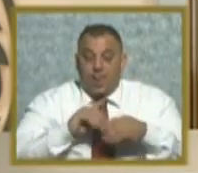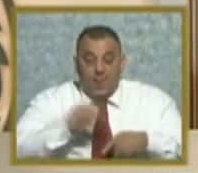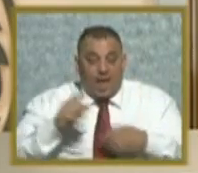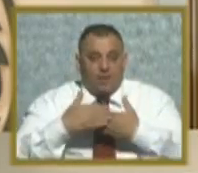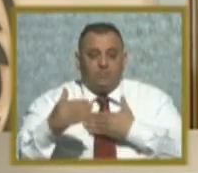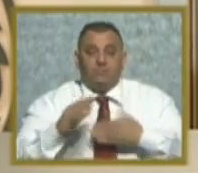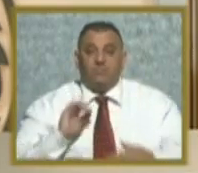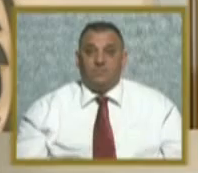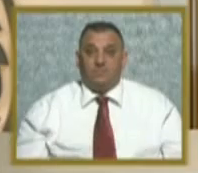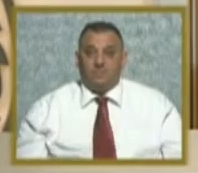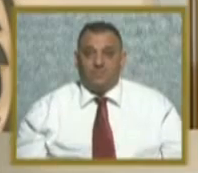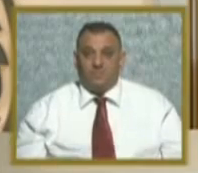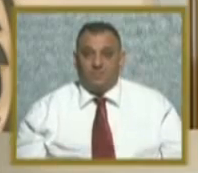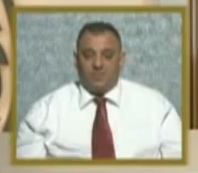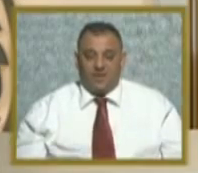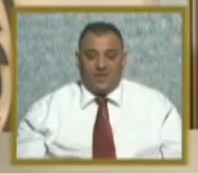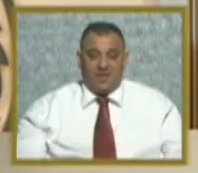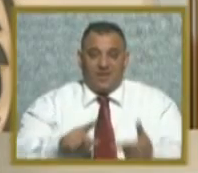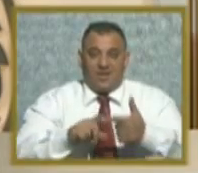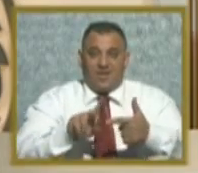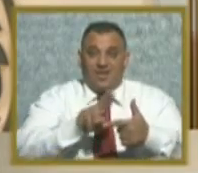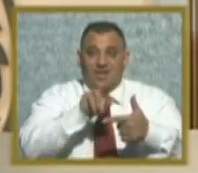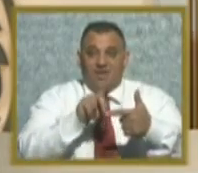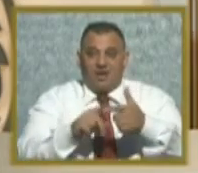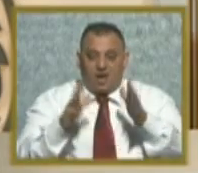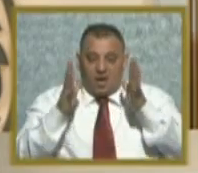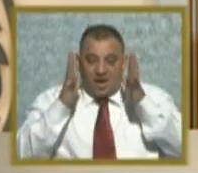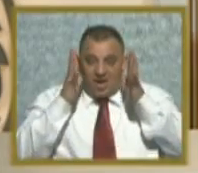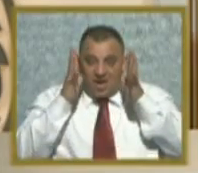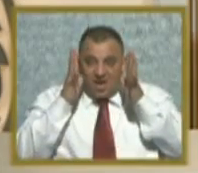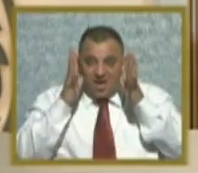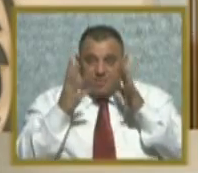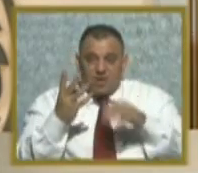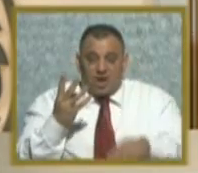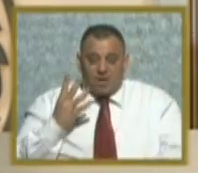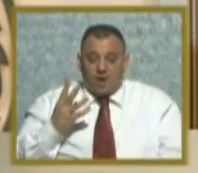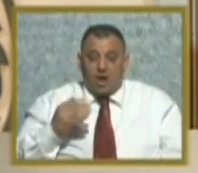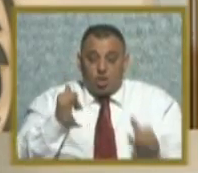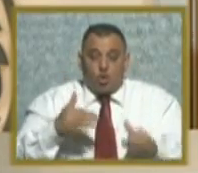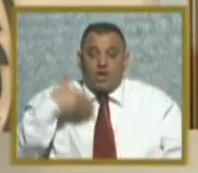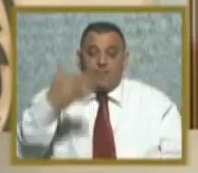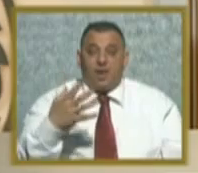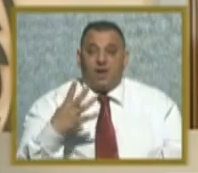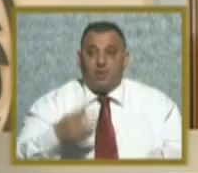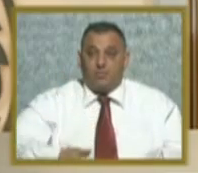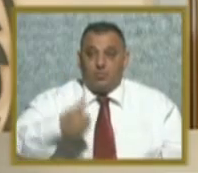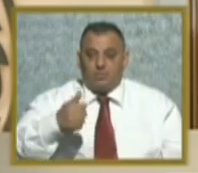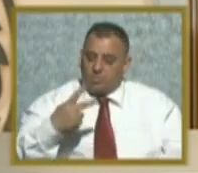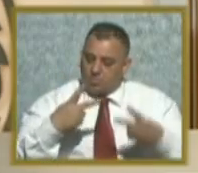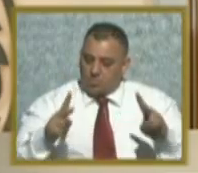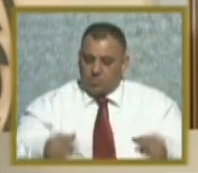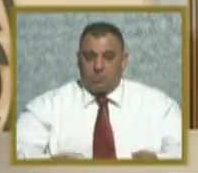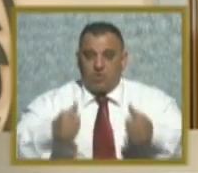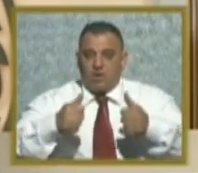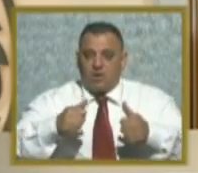ينتهي. تقول فاطمة أصلي قبل الظهر 4 ركعات وبعد الظهر 4 ركعات، ما الحكم؟ جائز، هذا